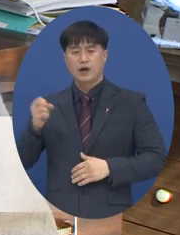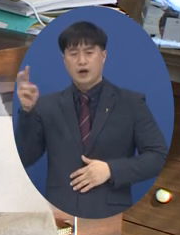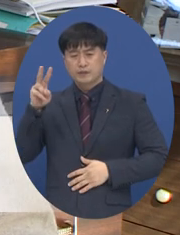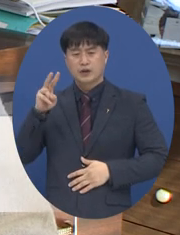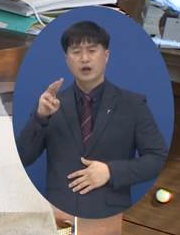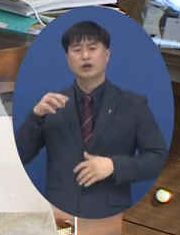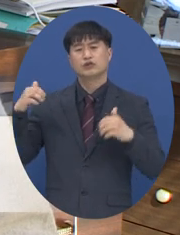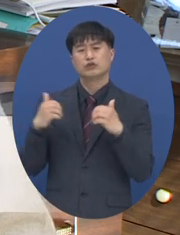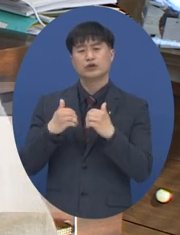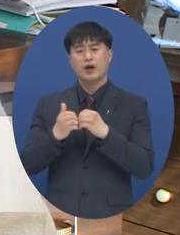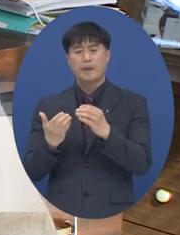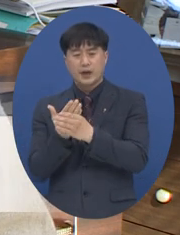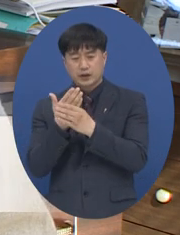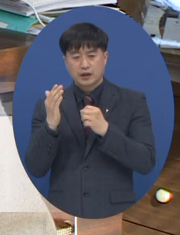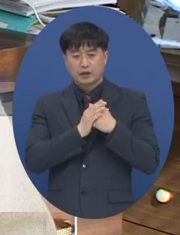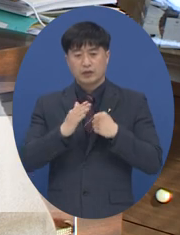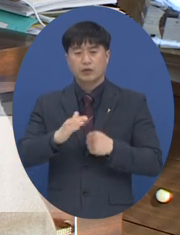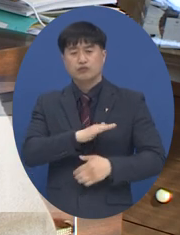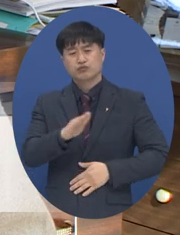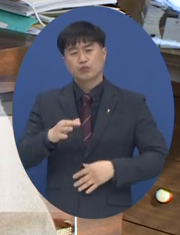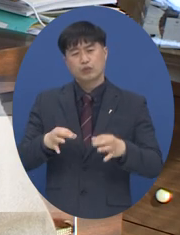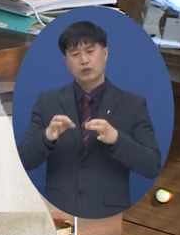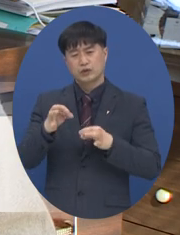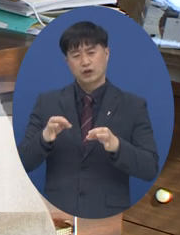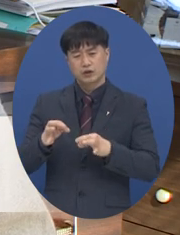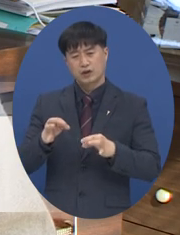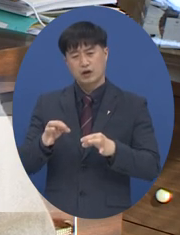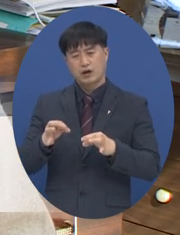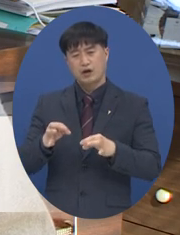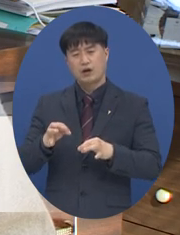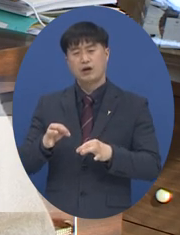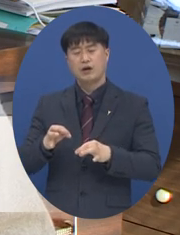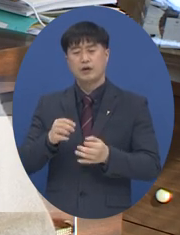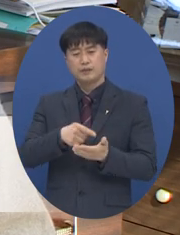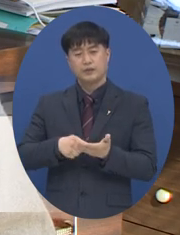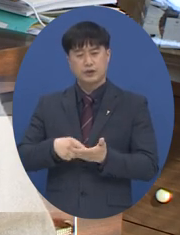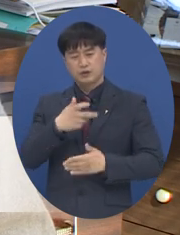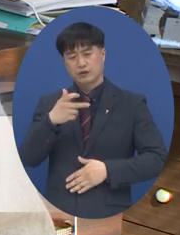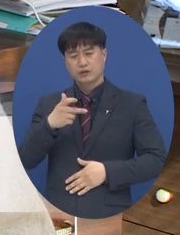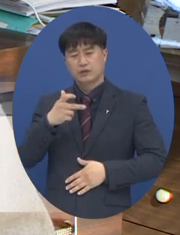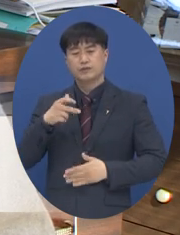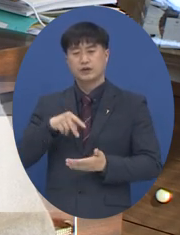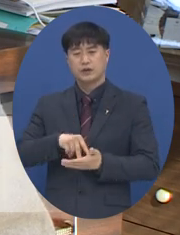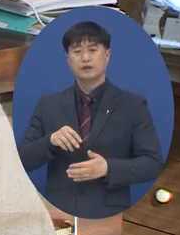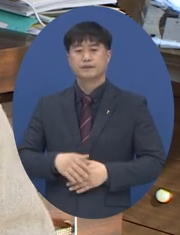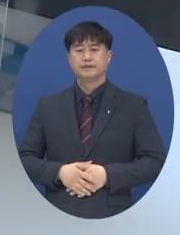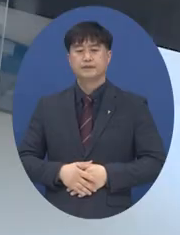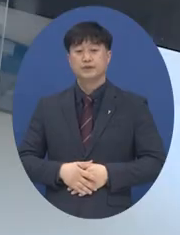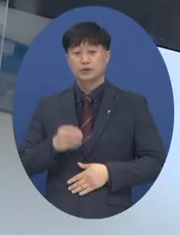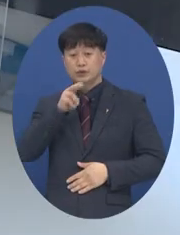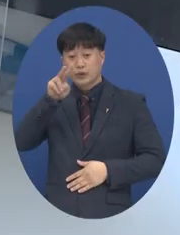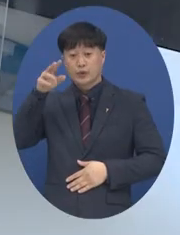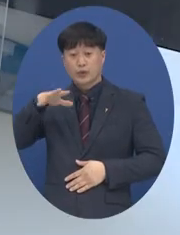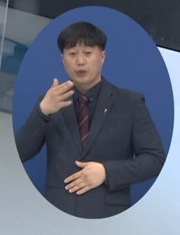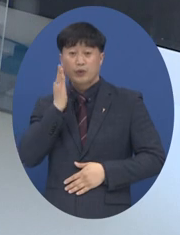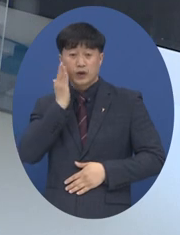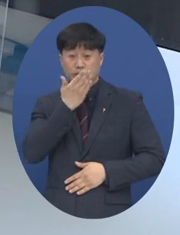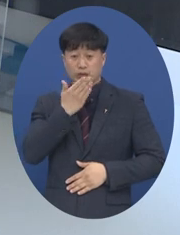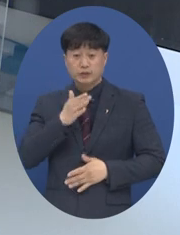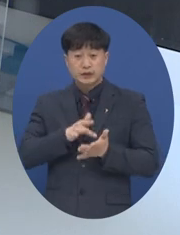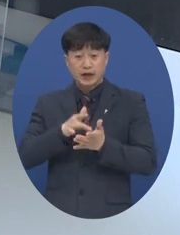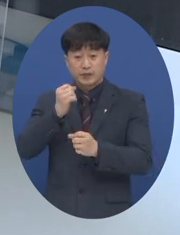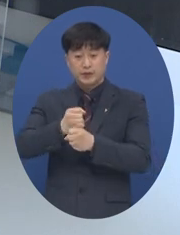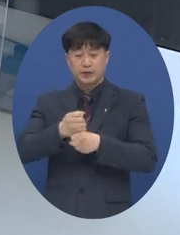갑자기 이러한 상황들이 벌어지다 보니까 저희도 그 0 업적으로 좀 타격을 받는 상황이 고 용인시에 있는